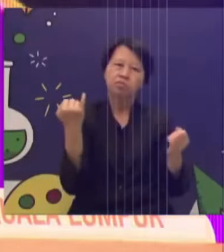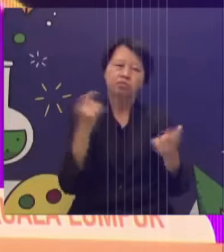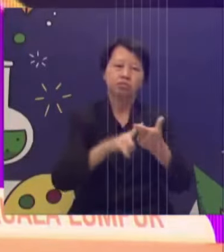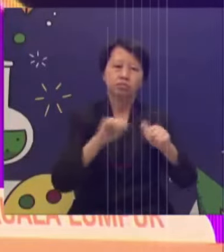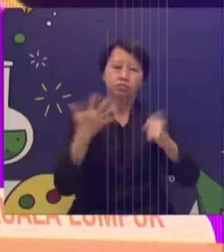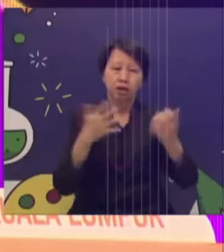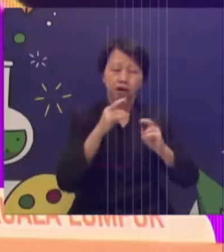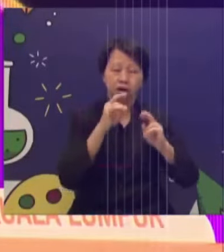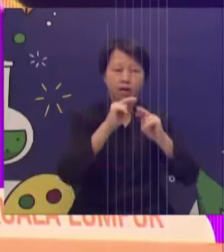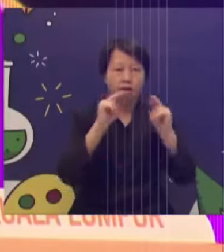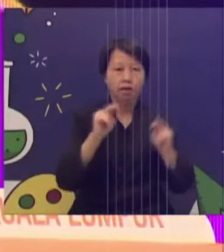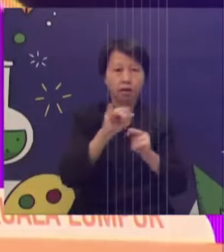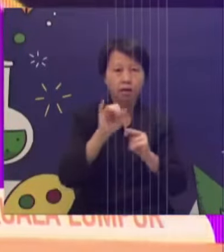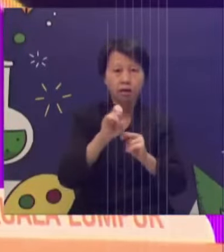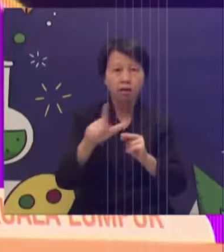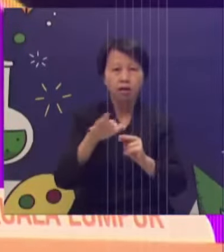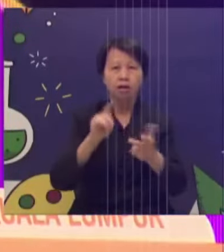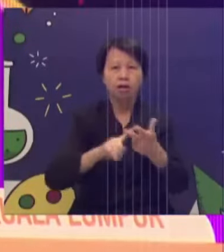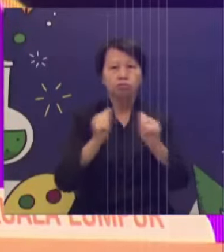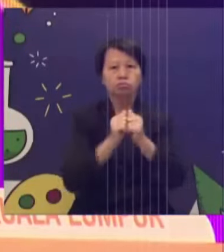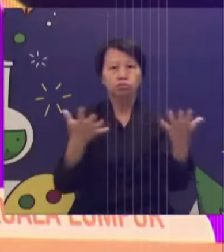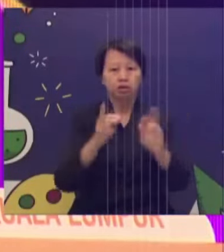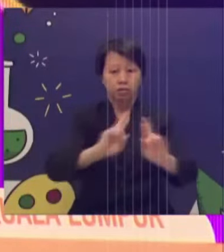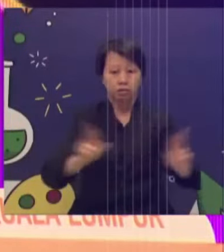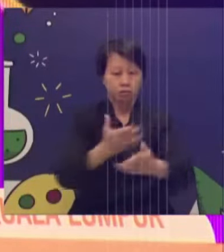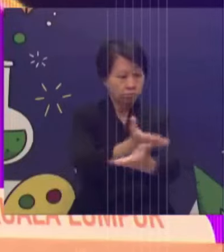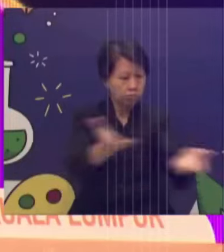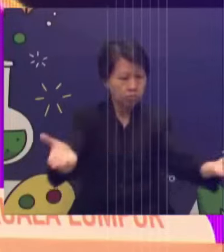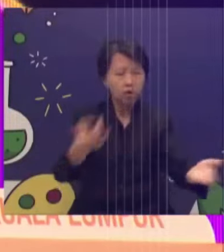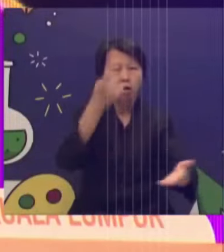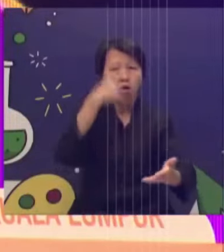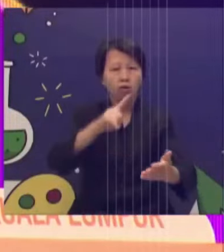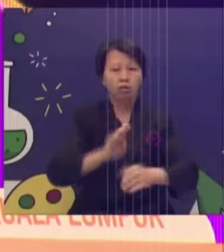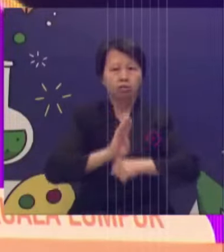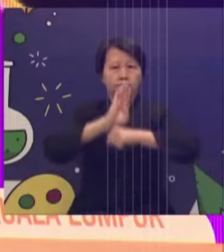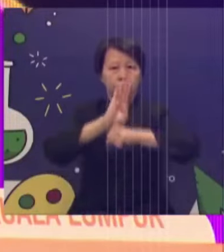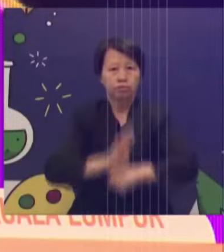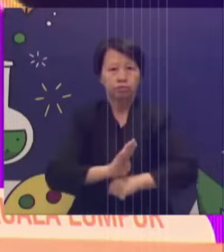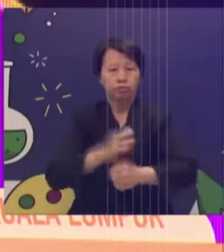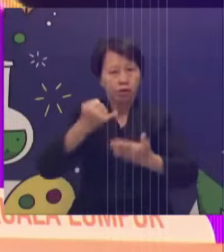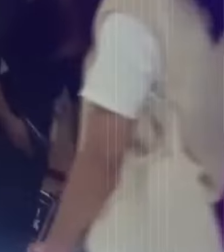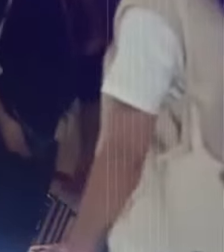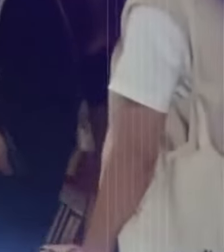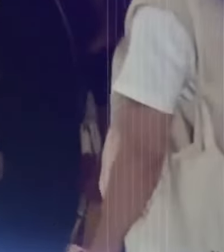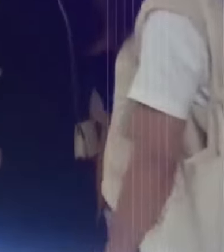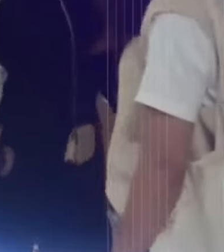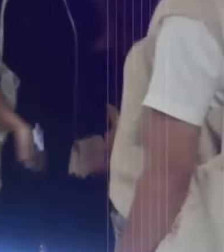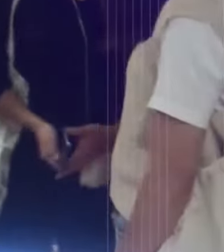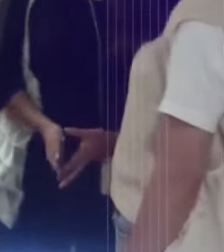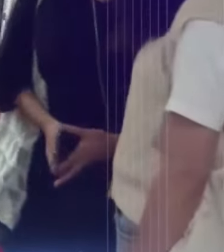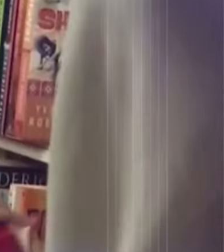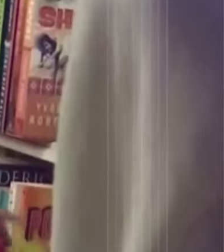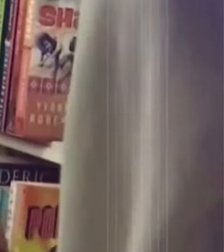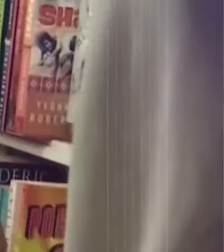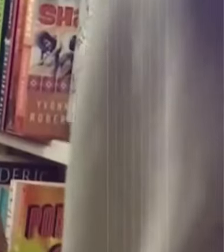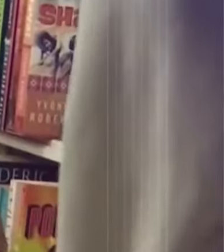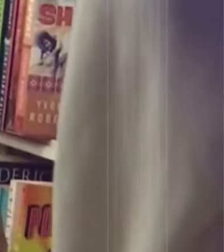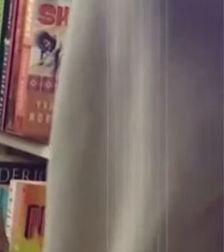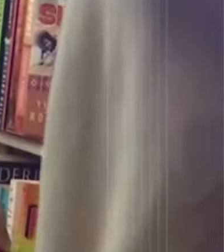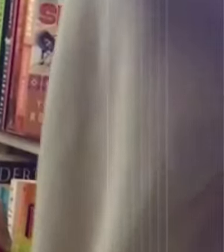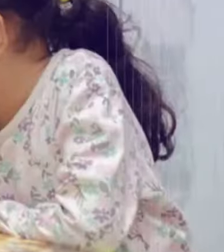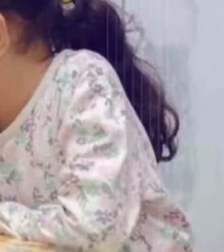dan tanpa kesediaan anak-anak untuk membudayakan ilmu melalui pembacaan yang meluas. Kalau